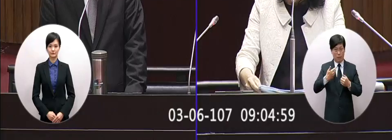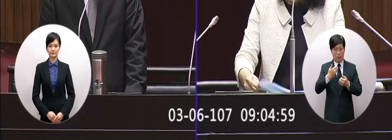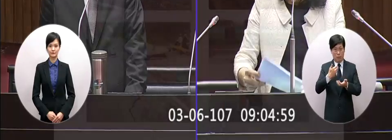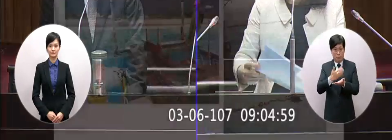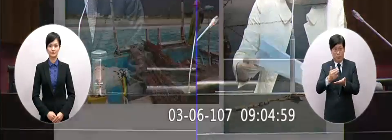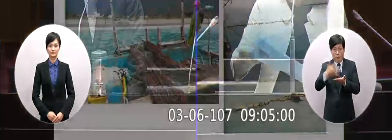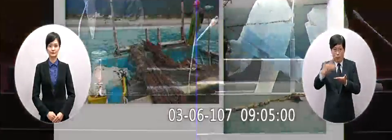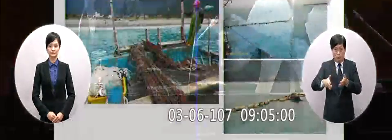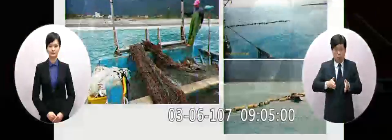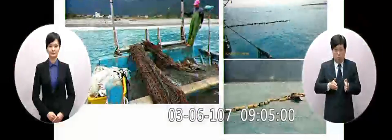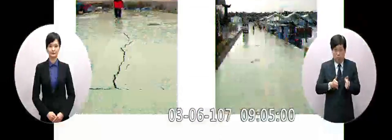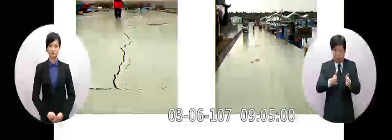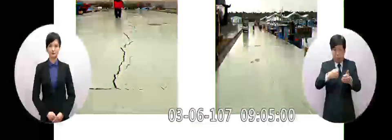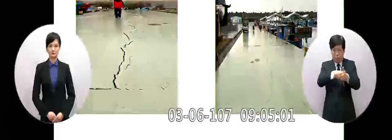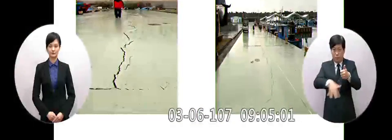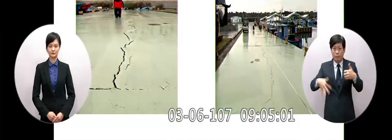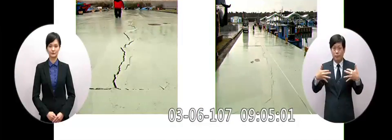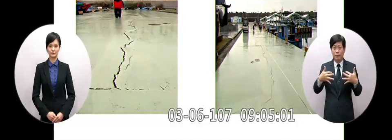部分，